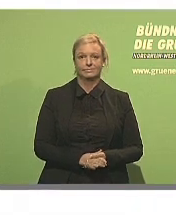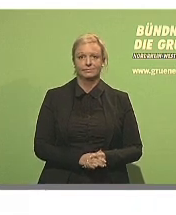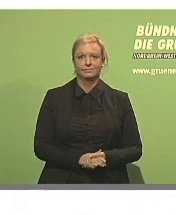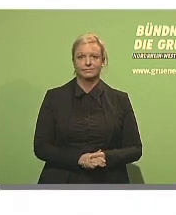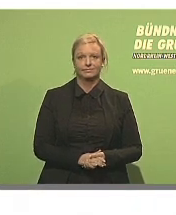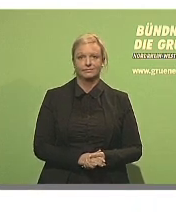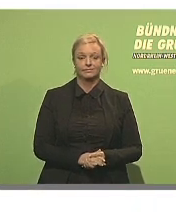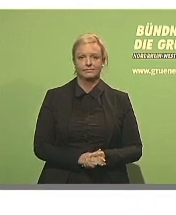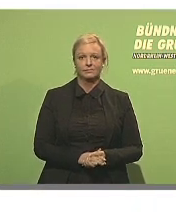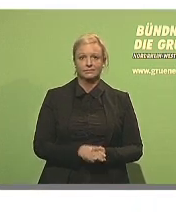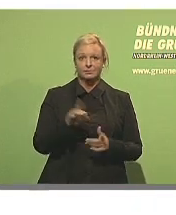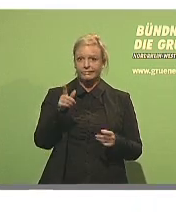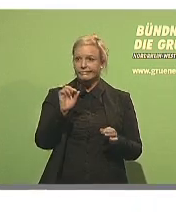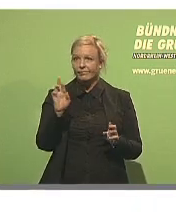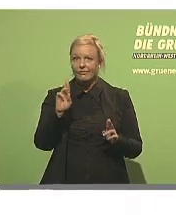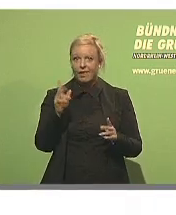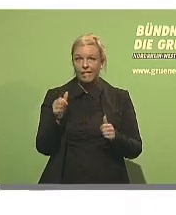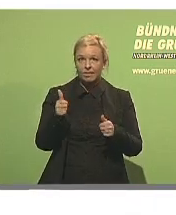Ist jemand unterwegs?